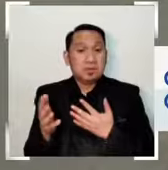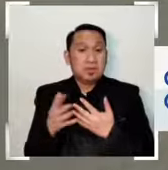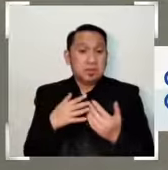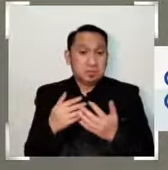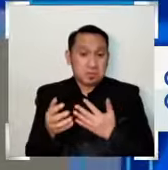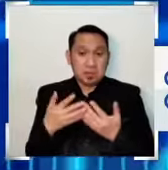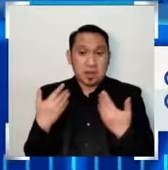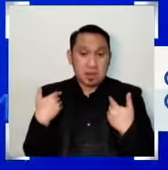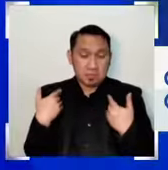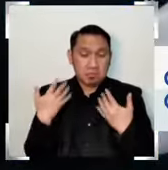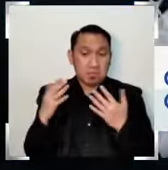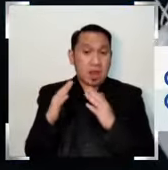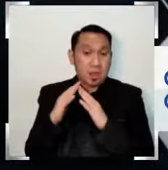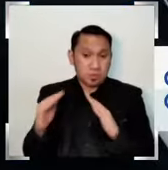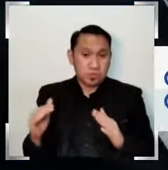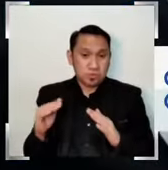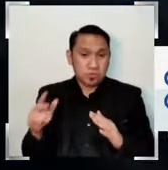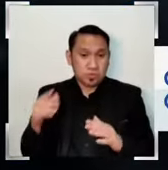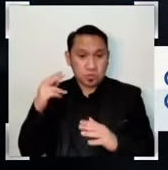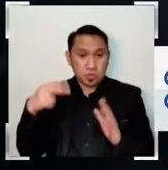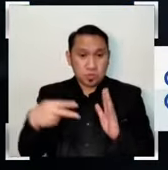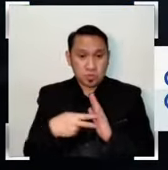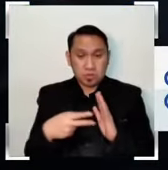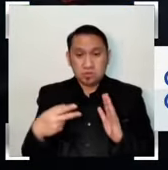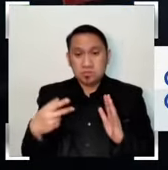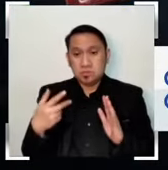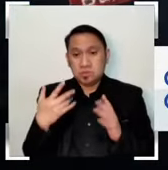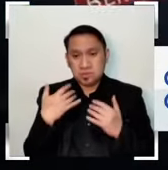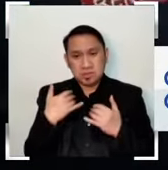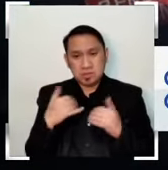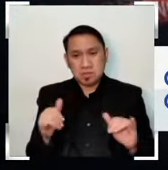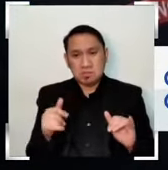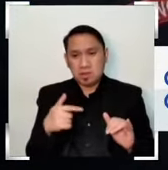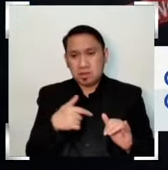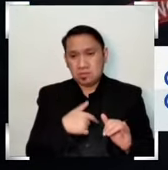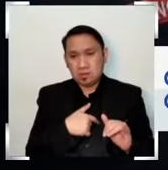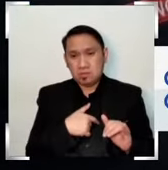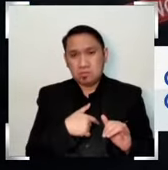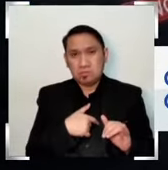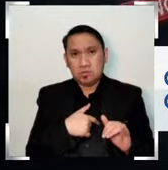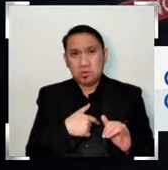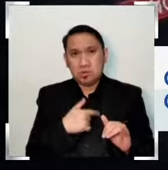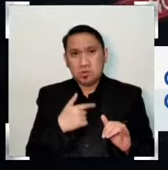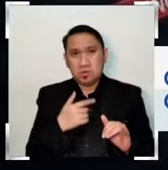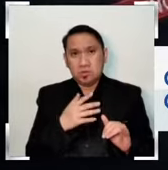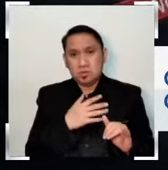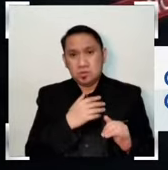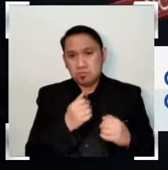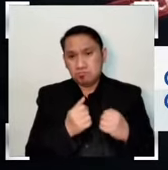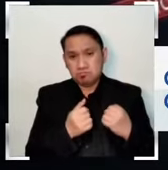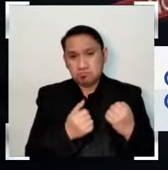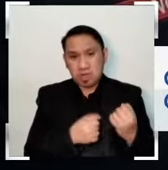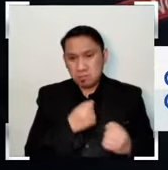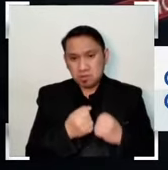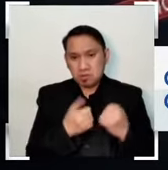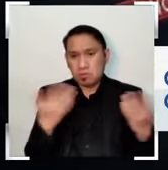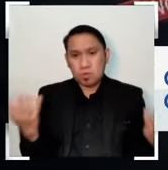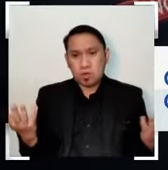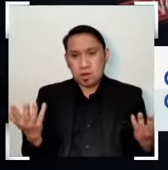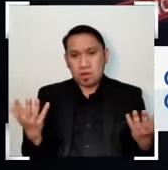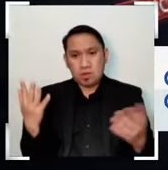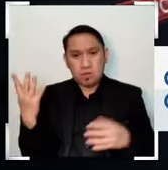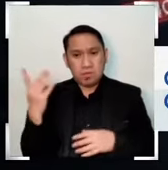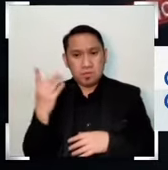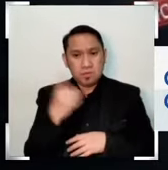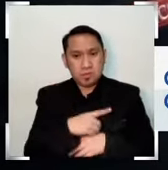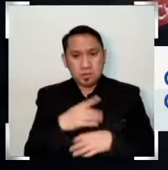kalbaryo rin daw ang buhay. Anong oras na kami kumakain, 500 kami. Wala lang kaming pwesto. Minsan, no, 5 araw, wala kaming